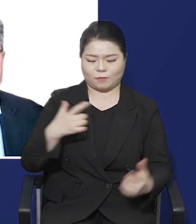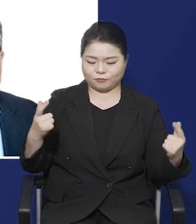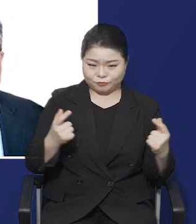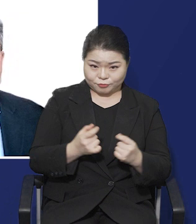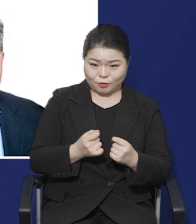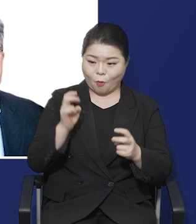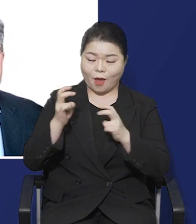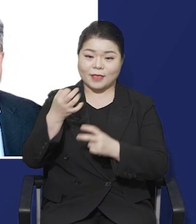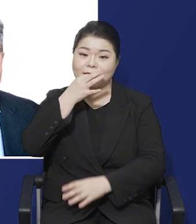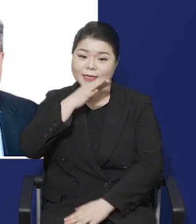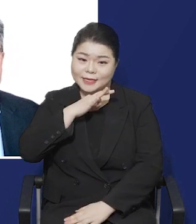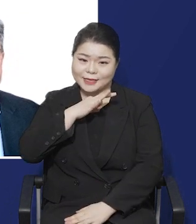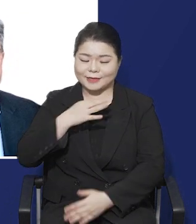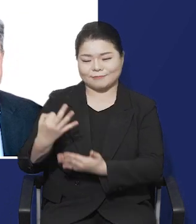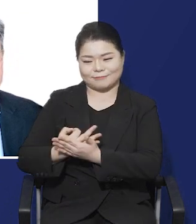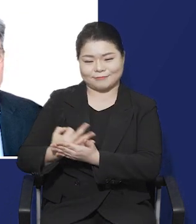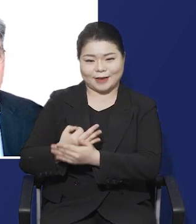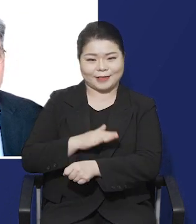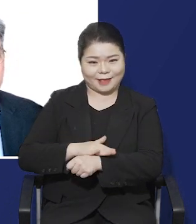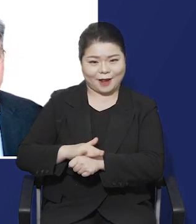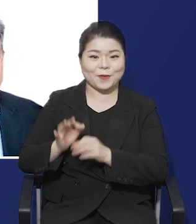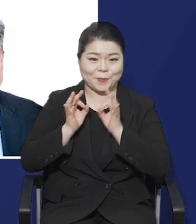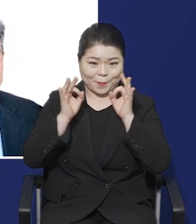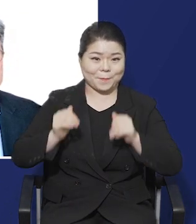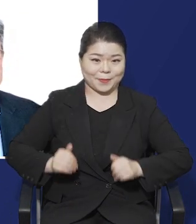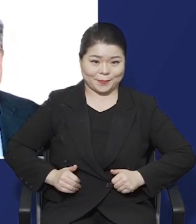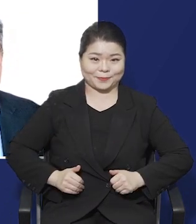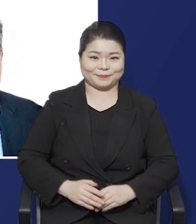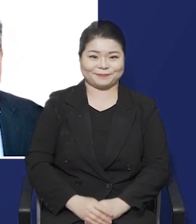최소화시키고 기업의 이윤을 극대화할 수 있다고 볼 수 있습니다.